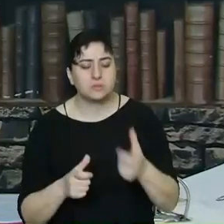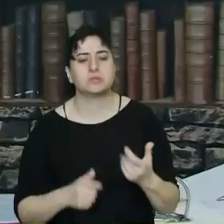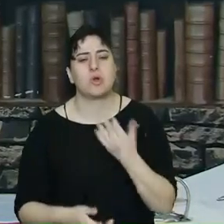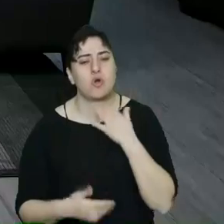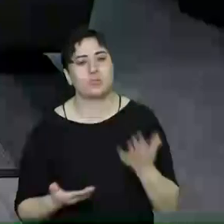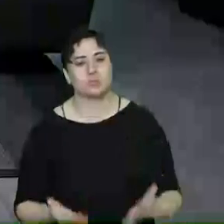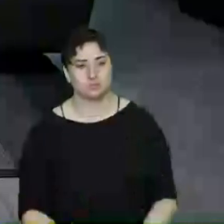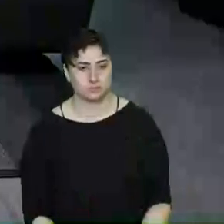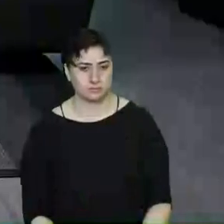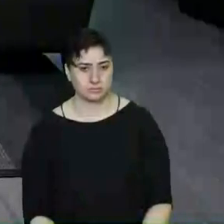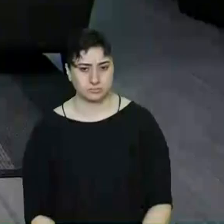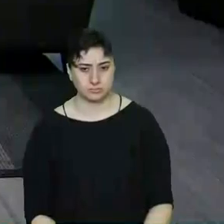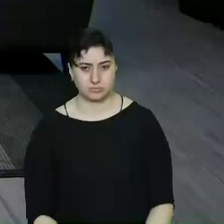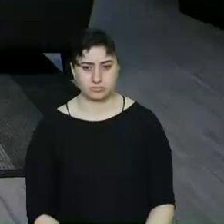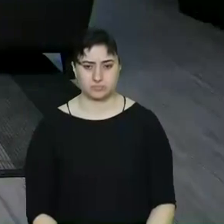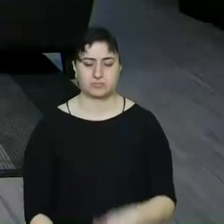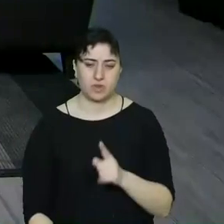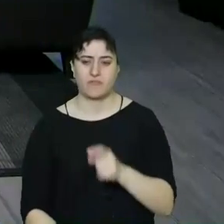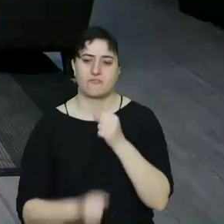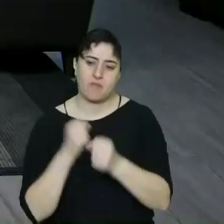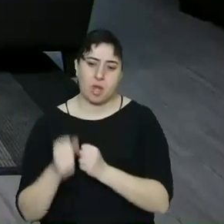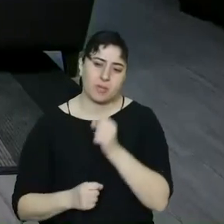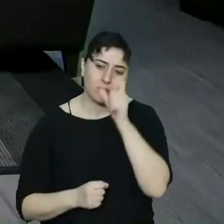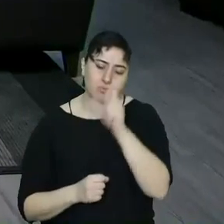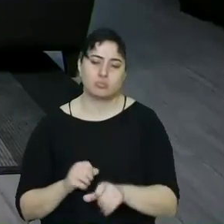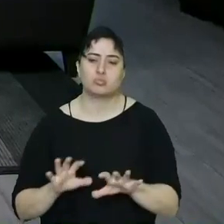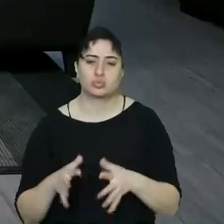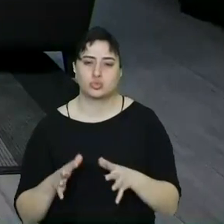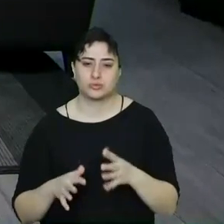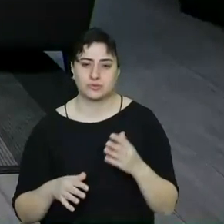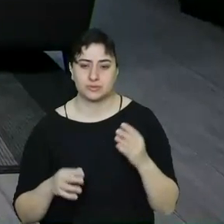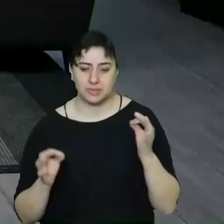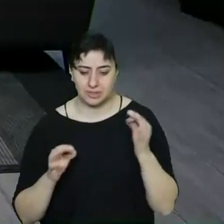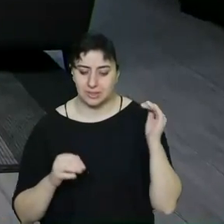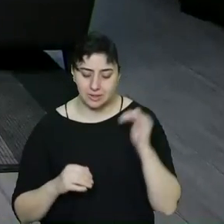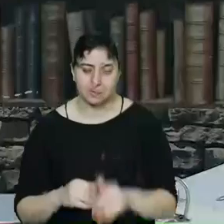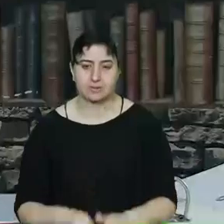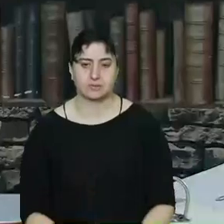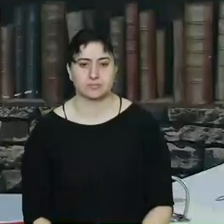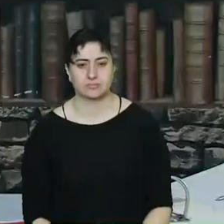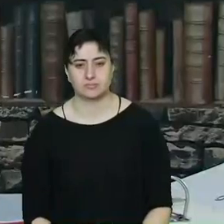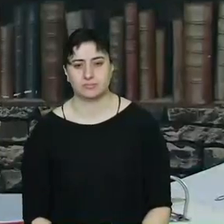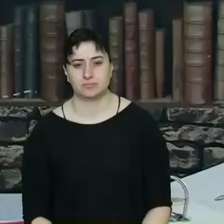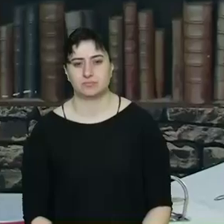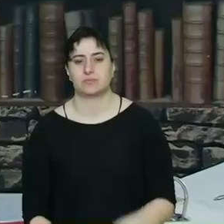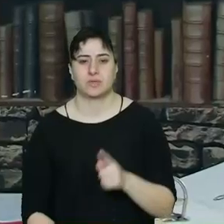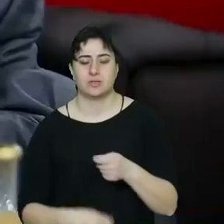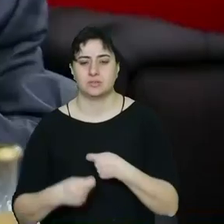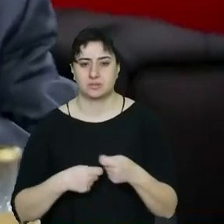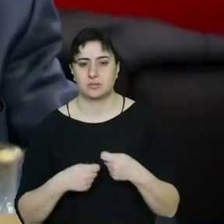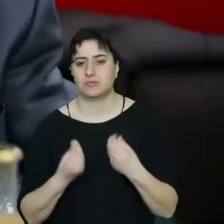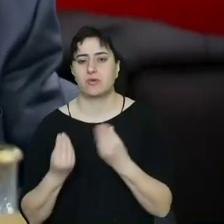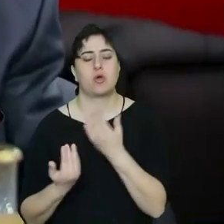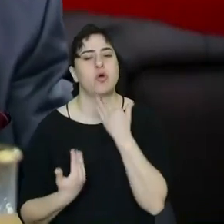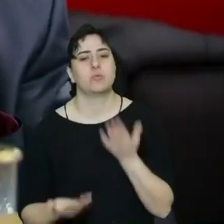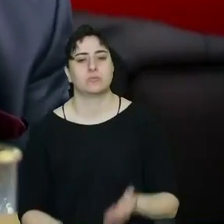kaptırmamak lazım. Senin fabrika ayarların bozulmuş oğlum. İyi ki zamanında devreye girmişim ha. Yoksa buna şirket falan